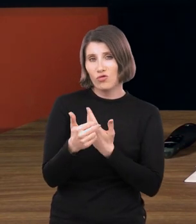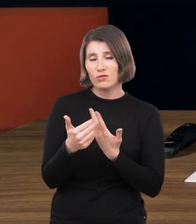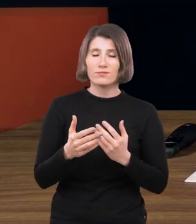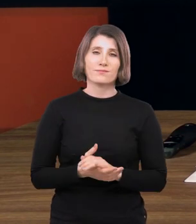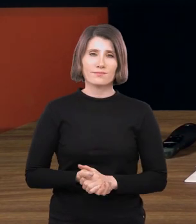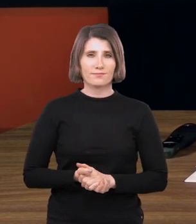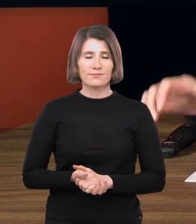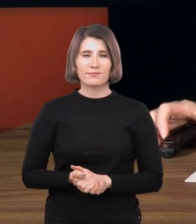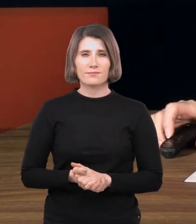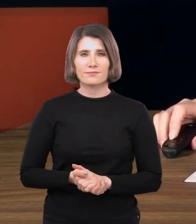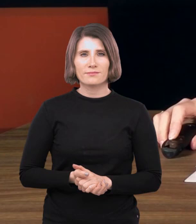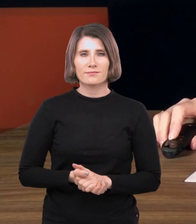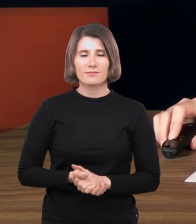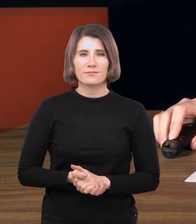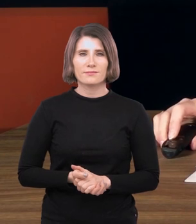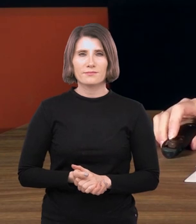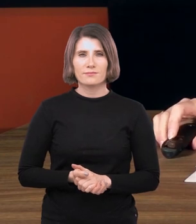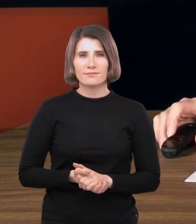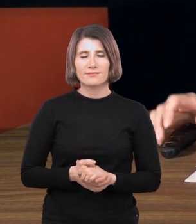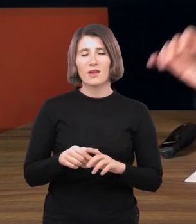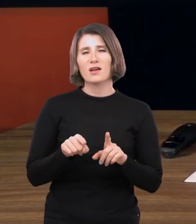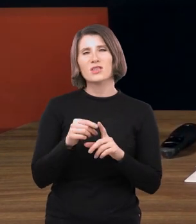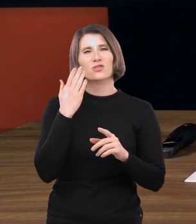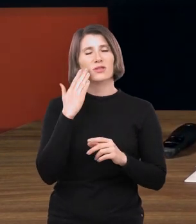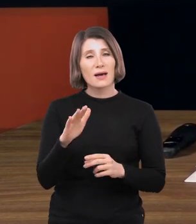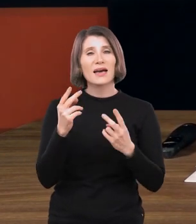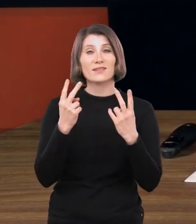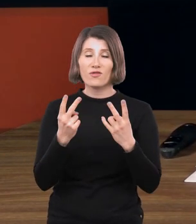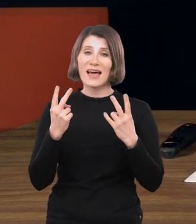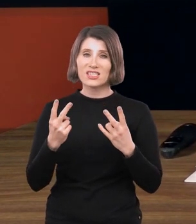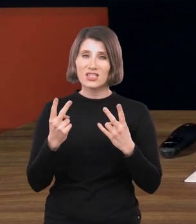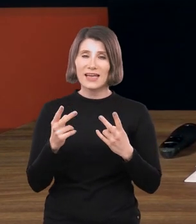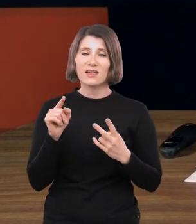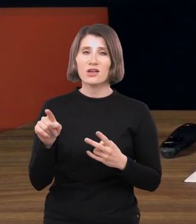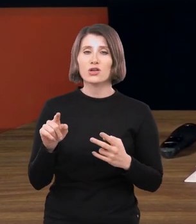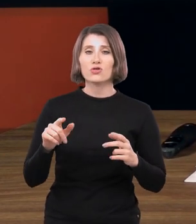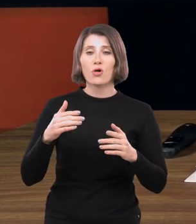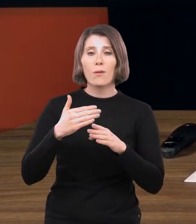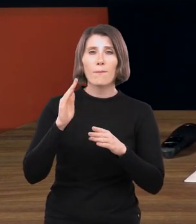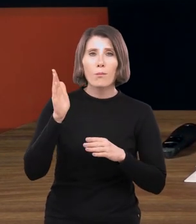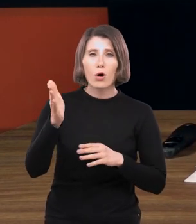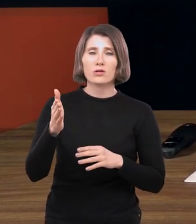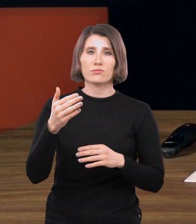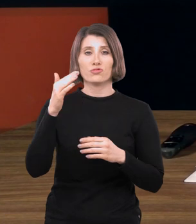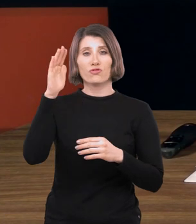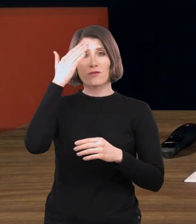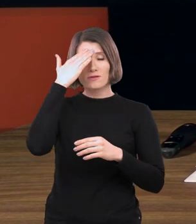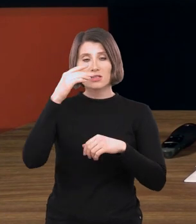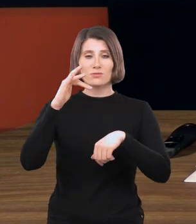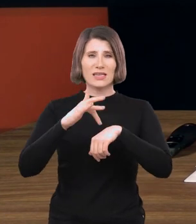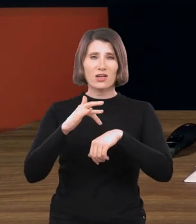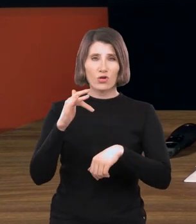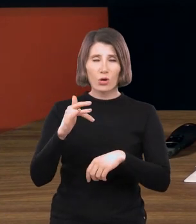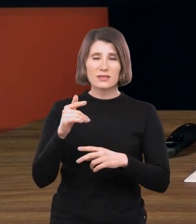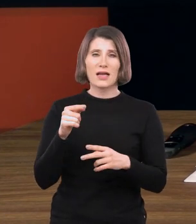To, co jest też bardzo ważne, to to, co się dzieje potem, po diagnozie, tak? Nie będę